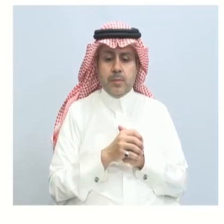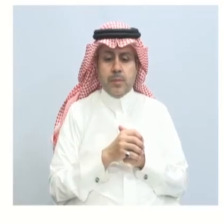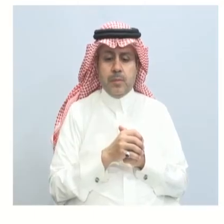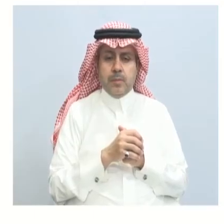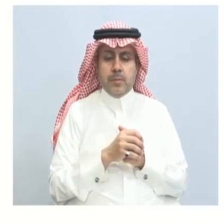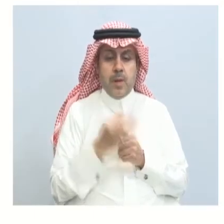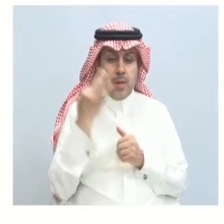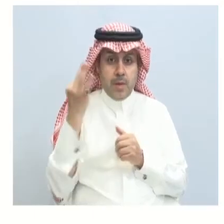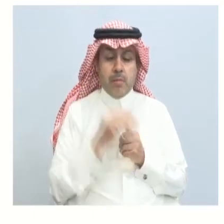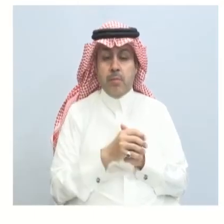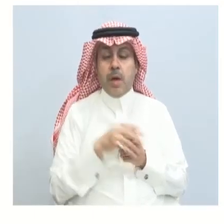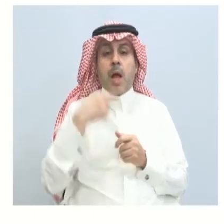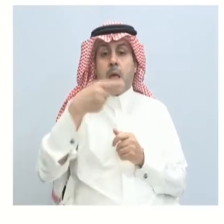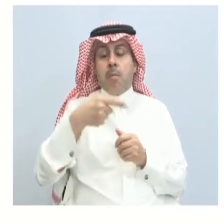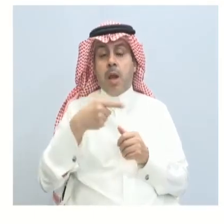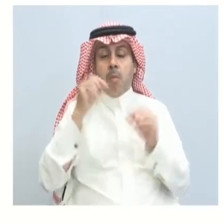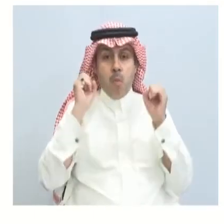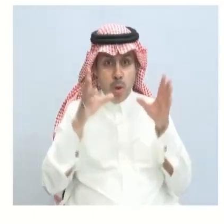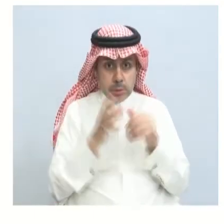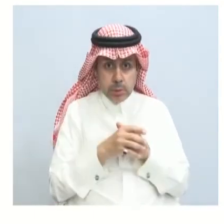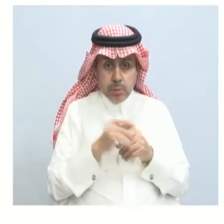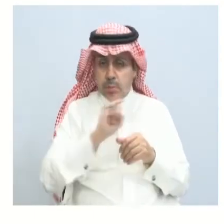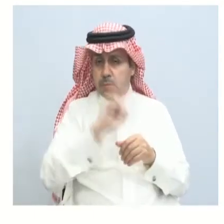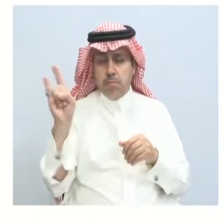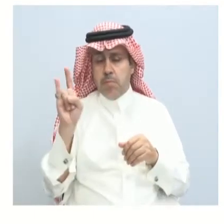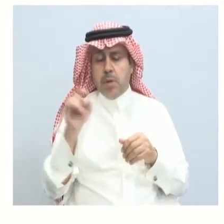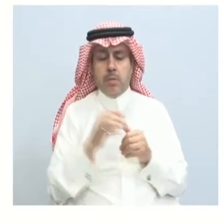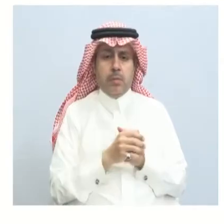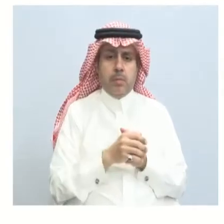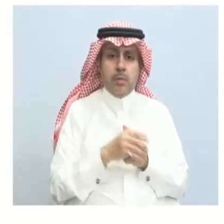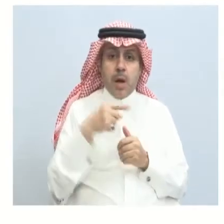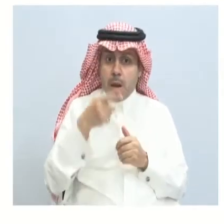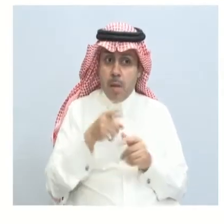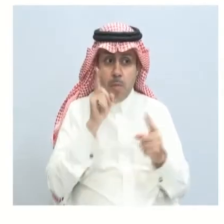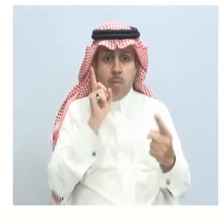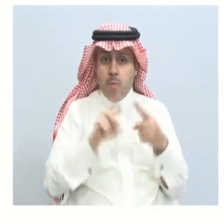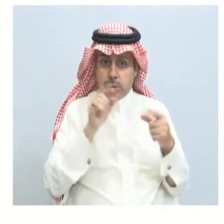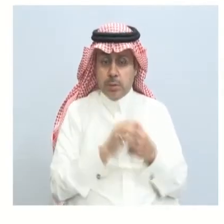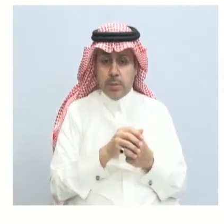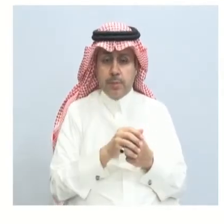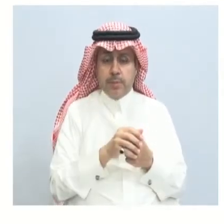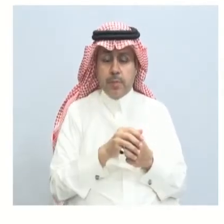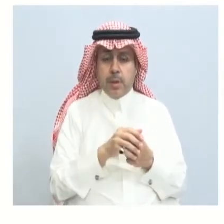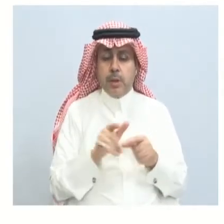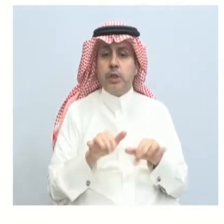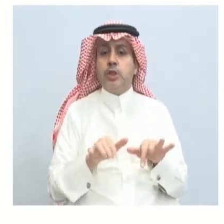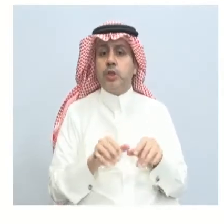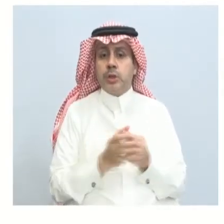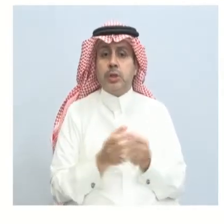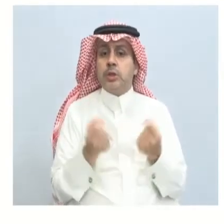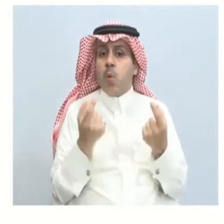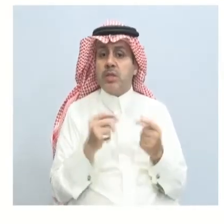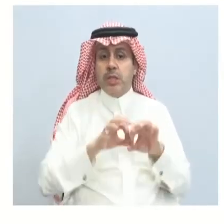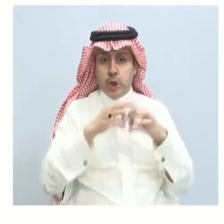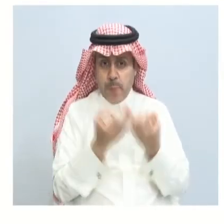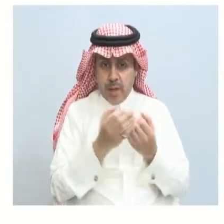الفوائد ان الثرثره منهي عنها سواء كانت كلاما مباشرا ام عبر وسائل وسائل